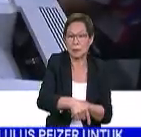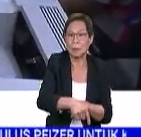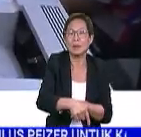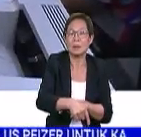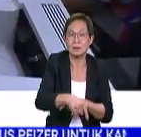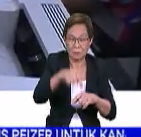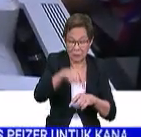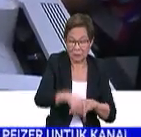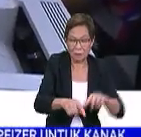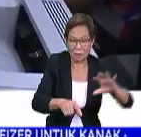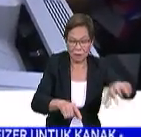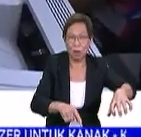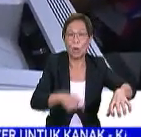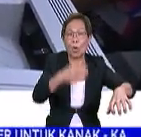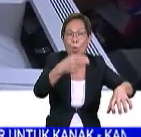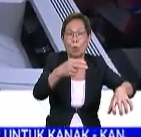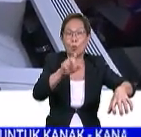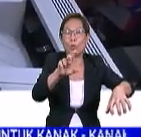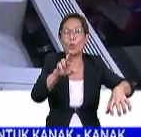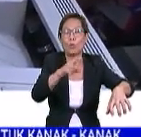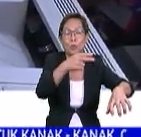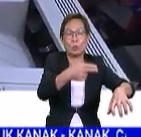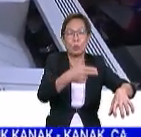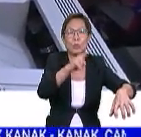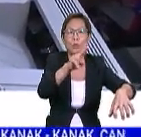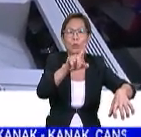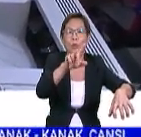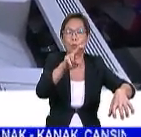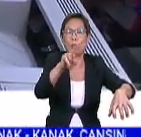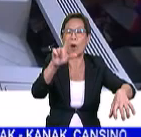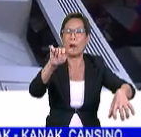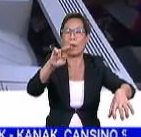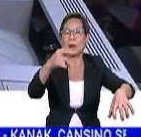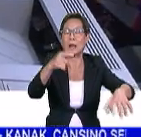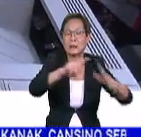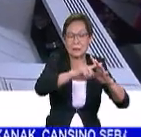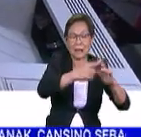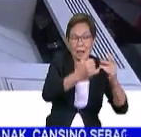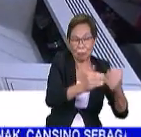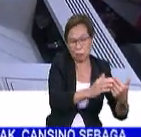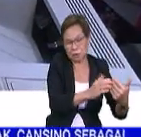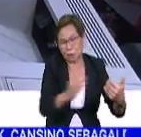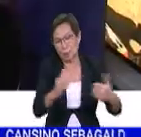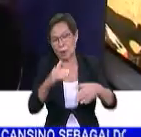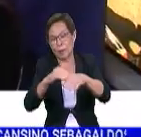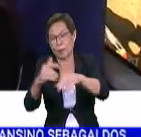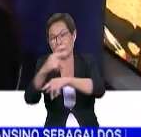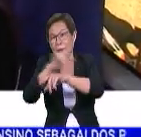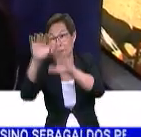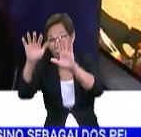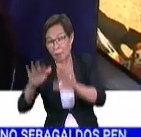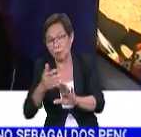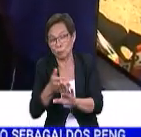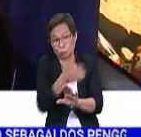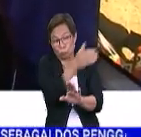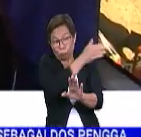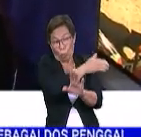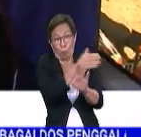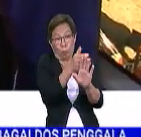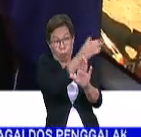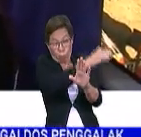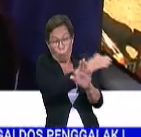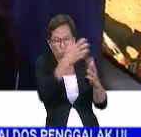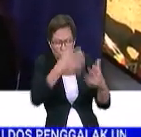Hulu Langat selama 3 hari, ya, bermula hari ini sehingga hari Ahad. Dan begitu juga sebelum ini juga kita